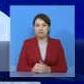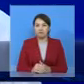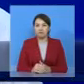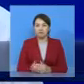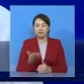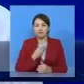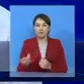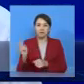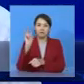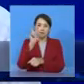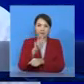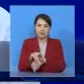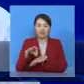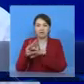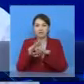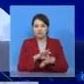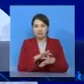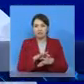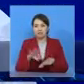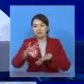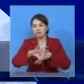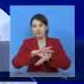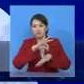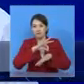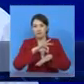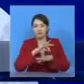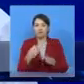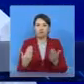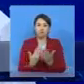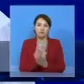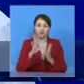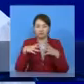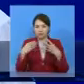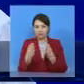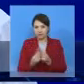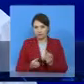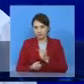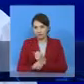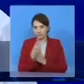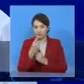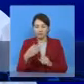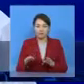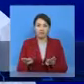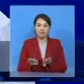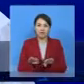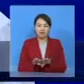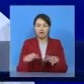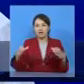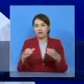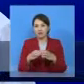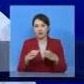Вот мы поехали, как говорится, поженили их, создали новую семью. Это тоже вот